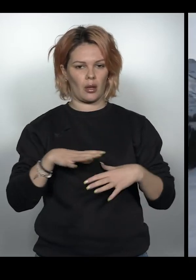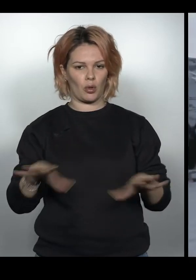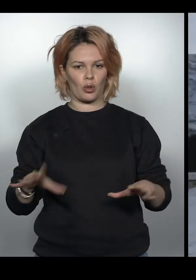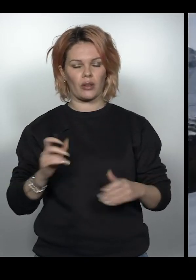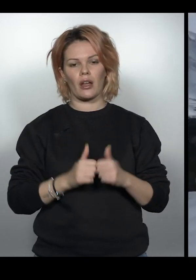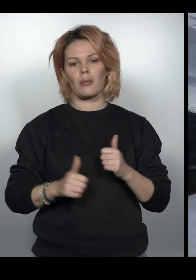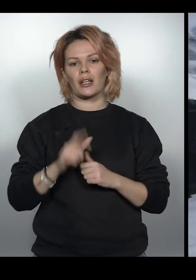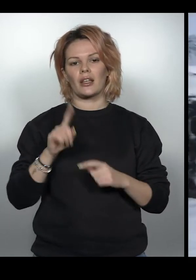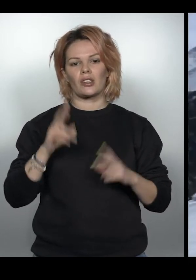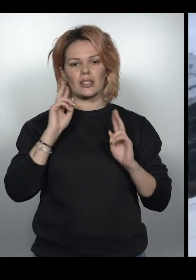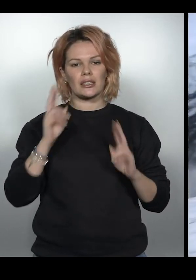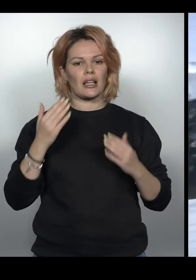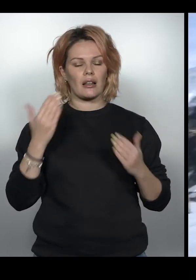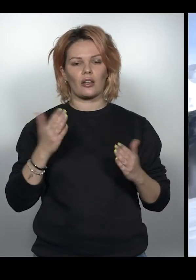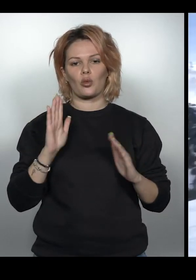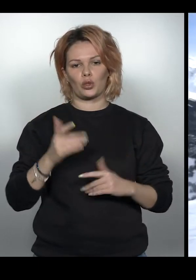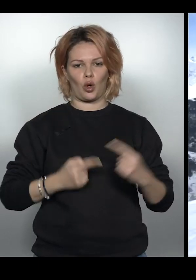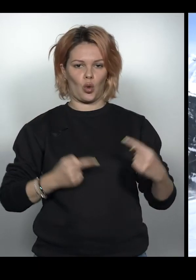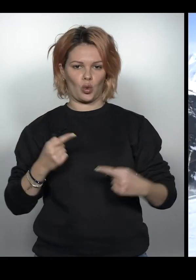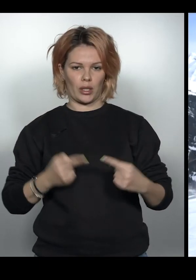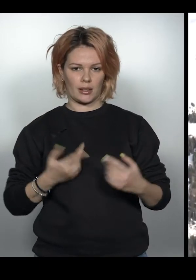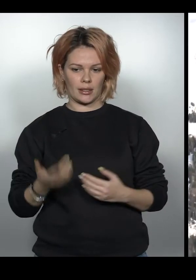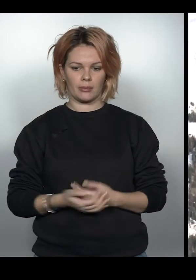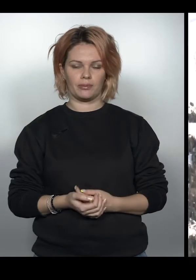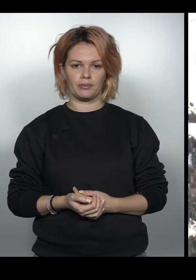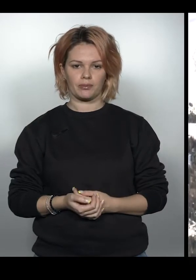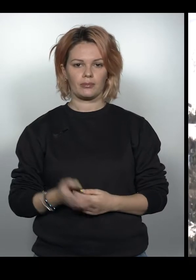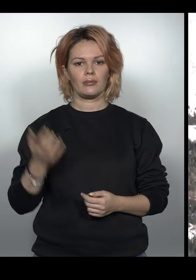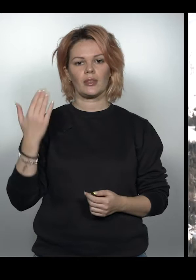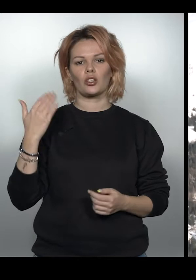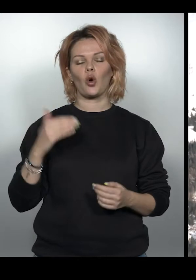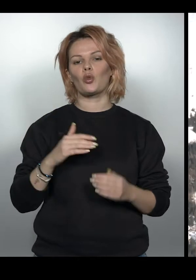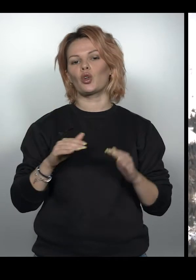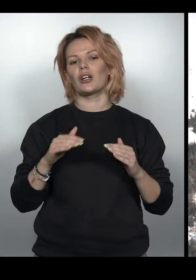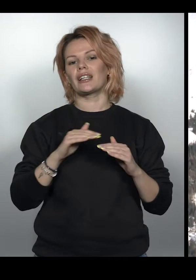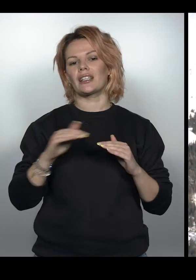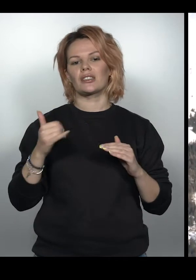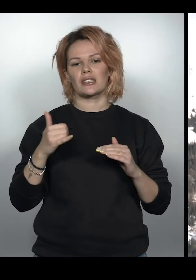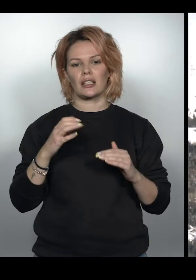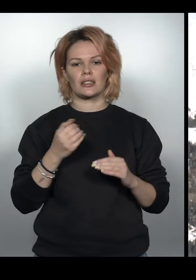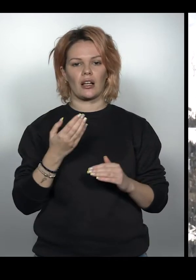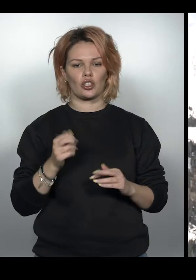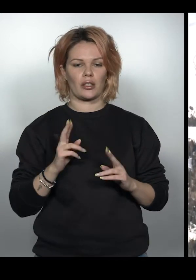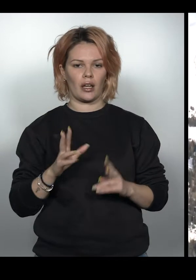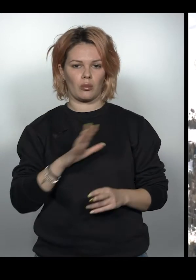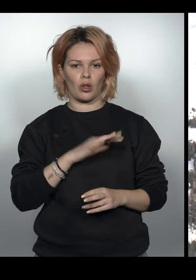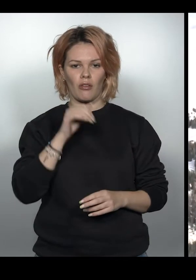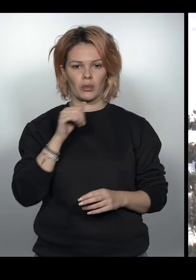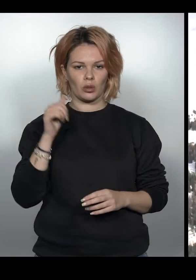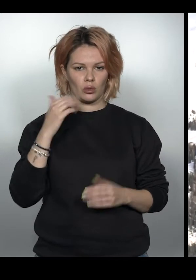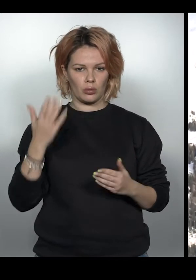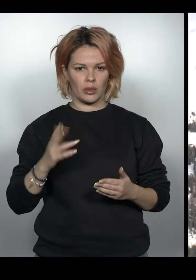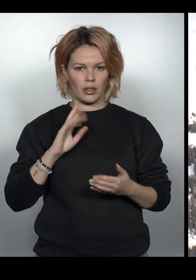тому наперед навіть не знали, якою буде конкуренція. На тому рівні зараз Саша, принаймні, як була